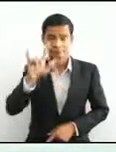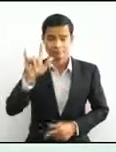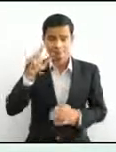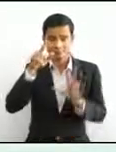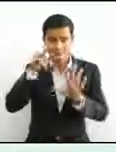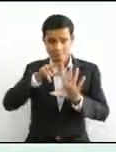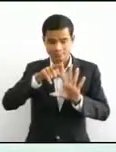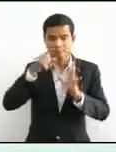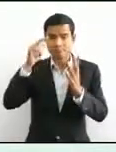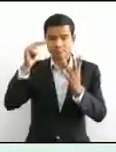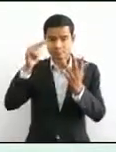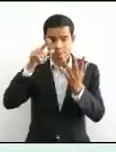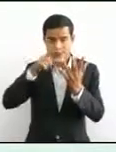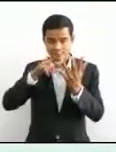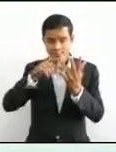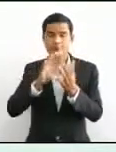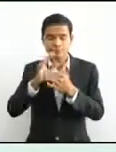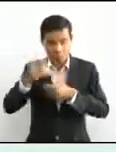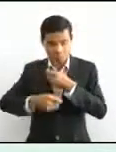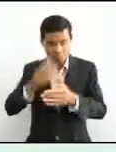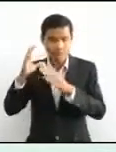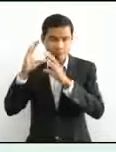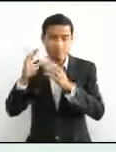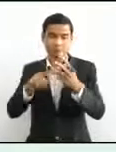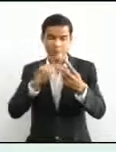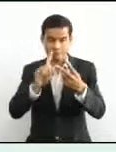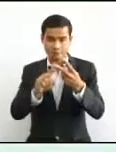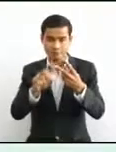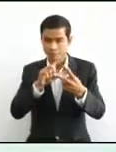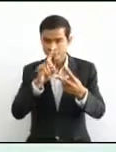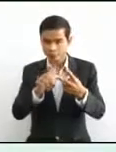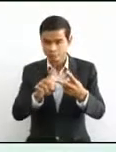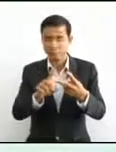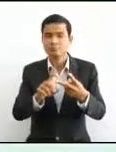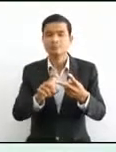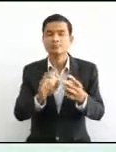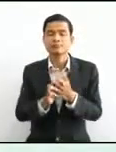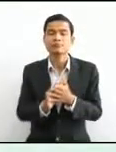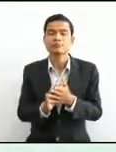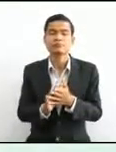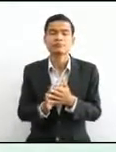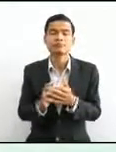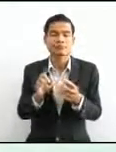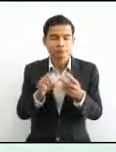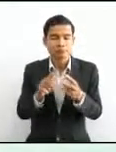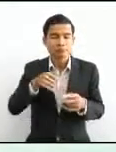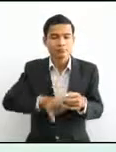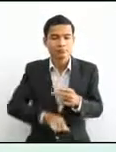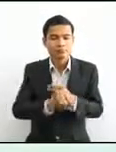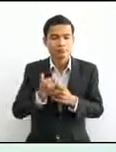bóng có lụa. Lụa đồn. Ta. Xem nốt tí bì. Ta. Ta. Cháu